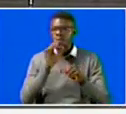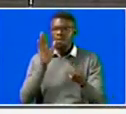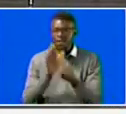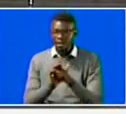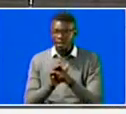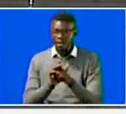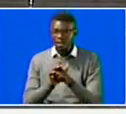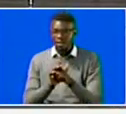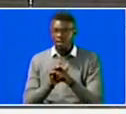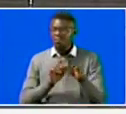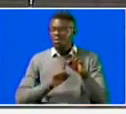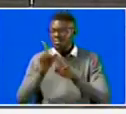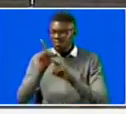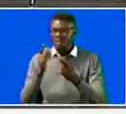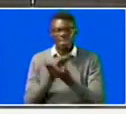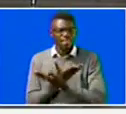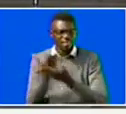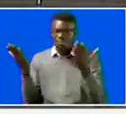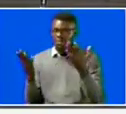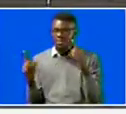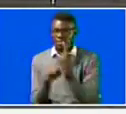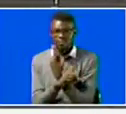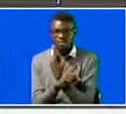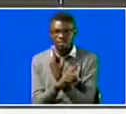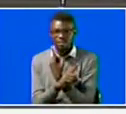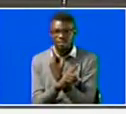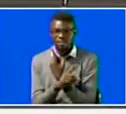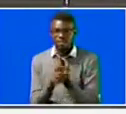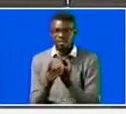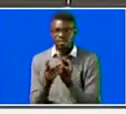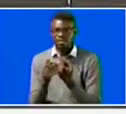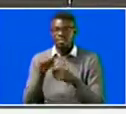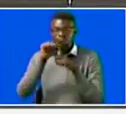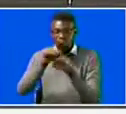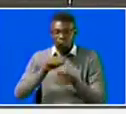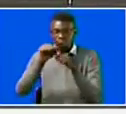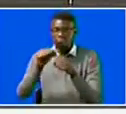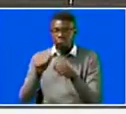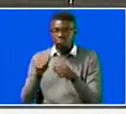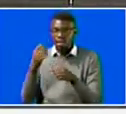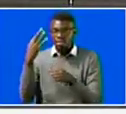1 million miles in touring. Tumekuwa na van tatu, no, tano. Mm. Tumekuwa na